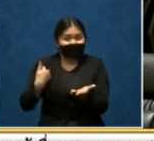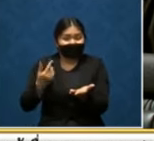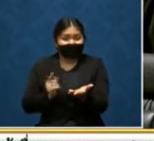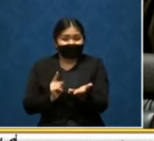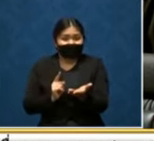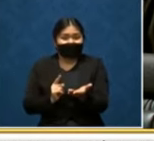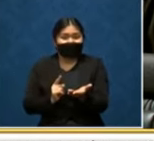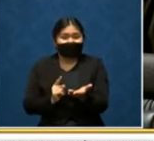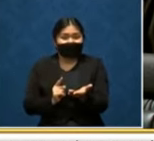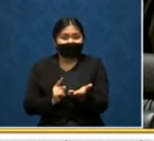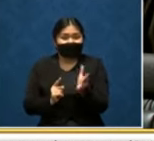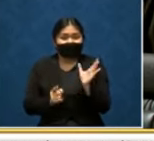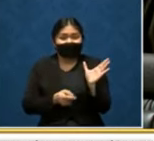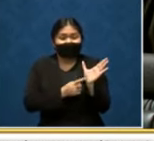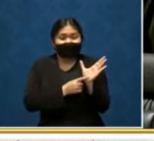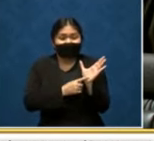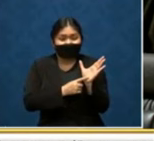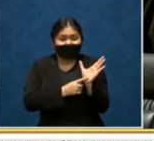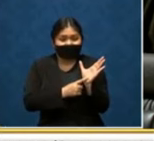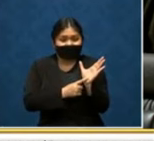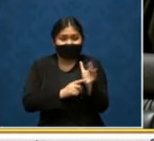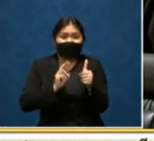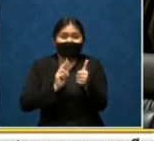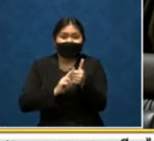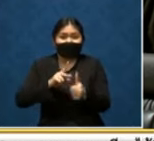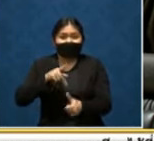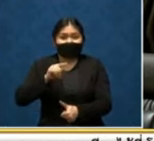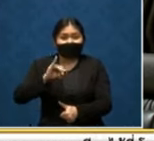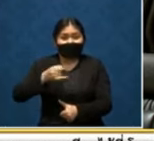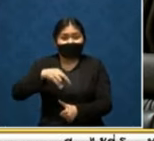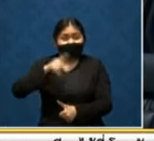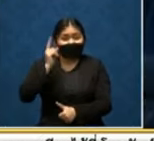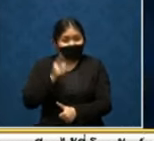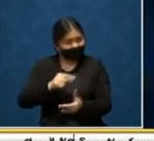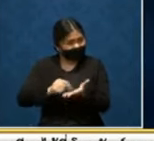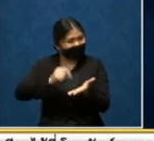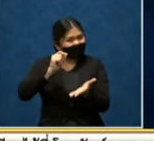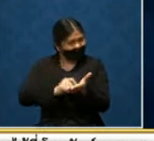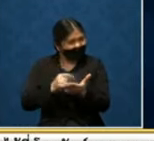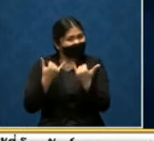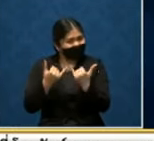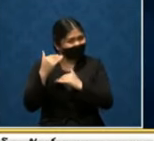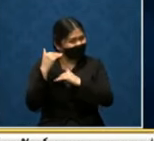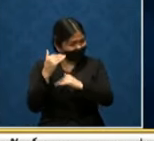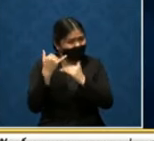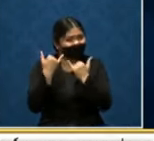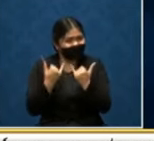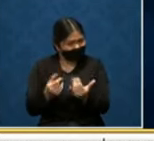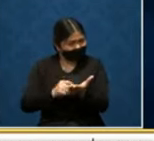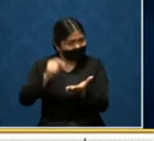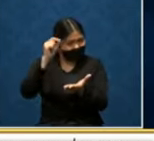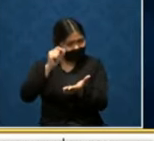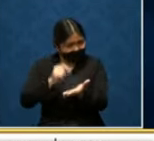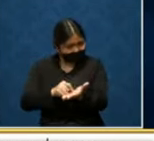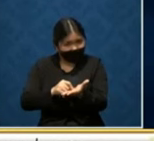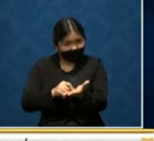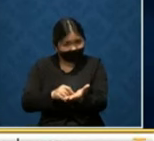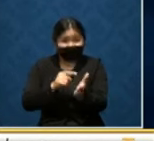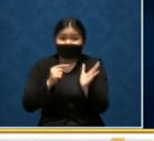ในสไลด์รองขจรจะต้องเป็นคนเซ็นให้ภายในวันนี้นี่ก็ท่านประธานในสไลด์